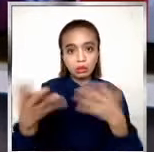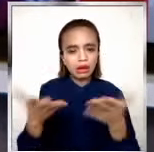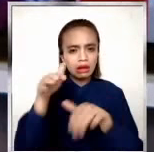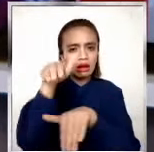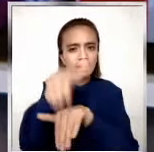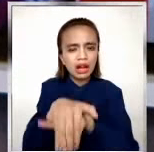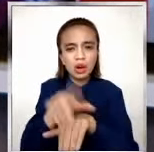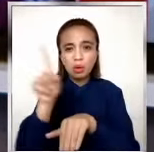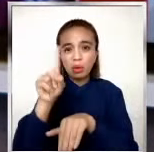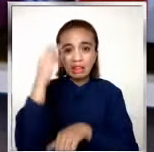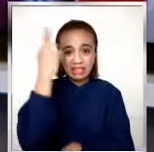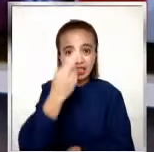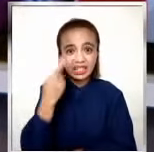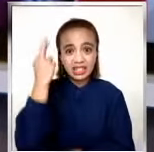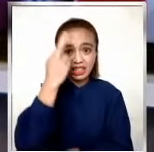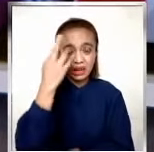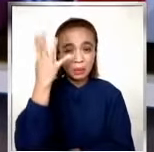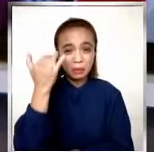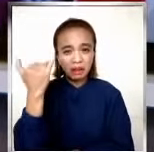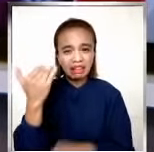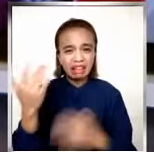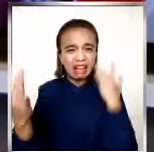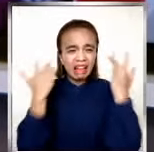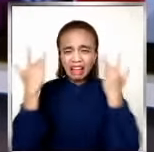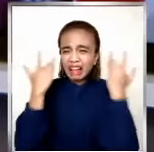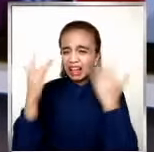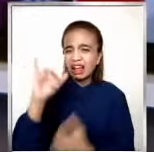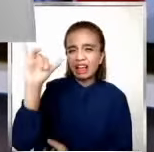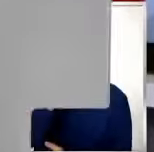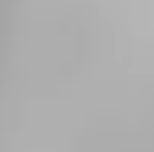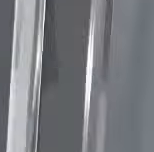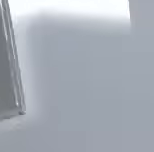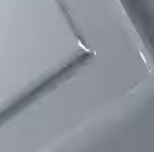sa maingay na nagiinuman. Nakatutok si Chino Gaston.